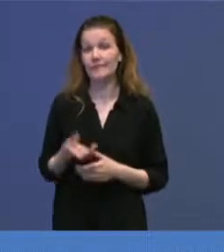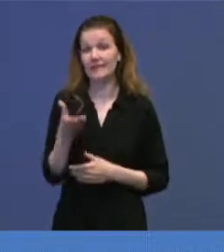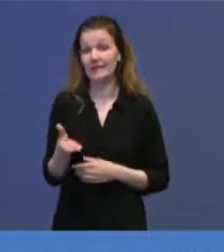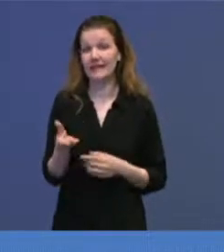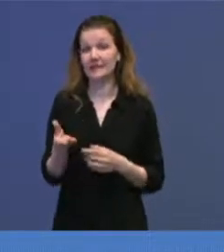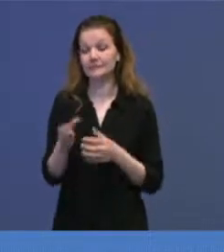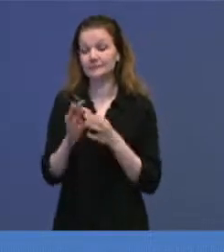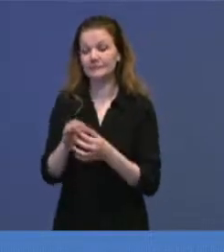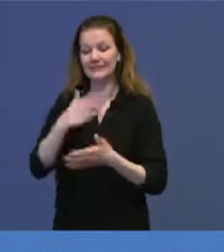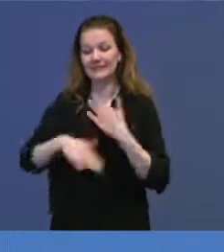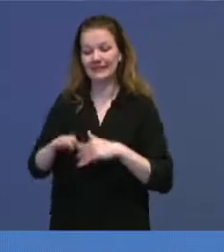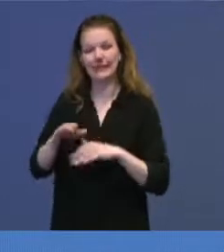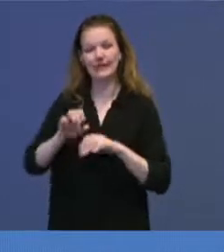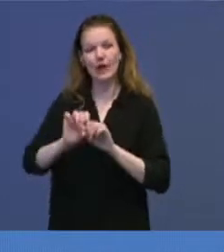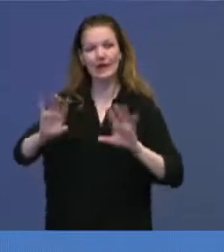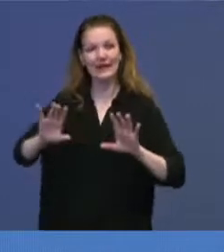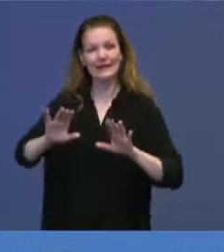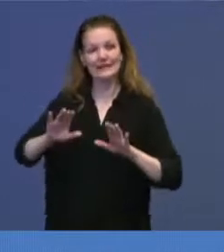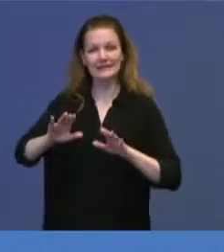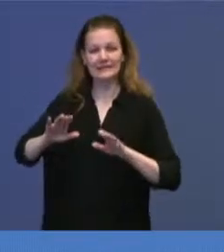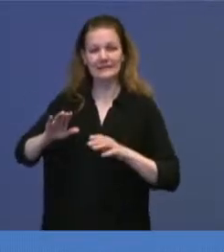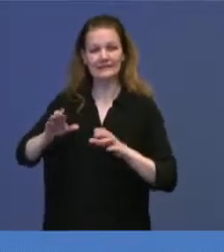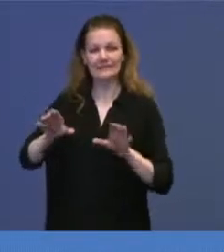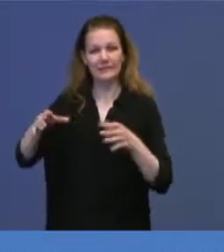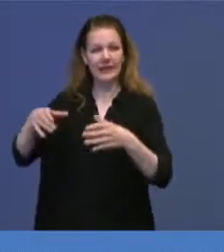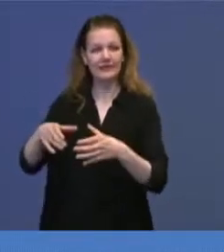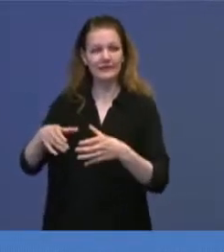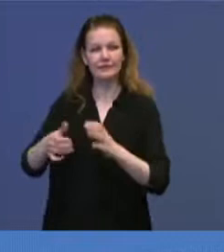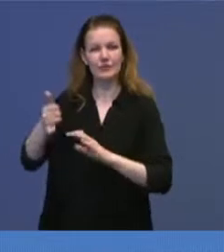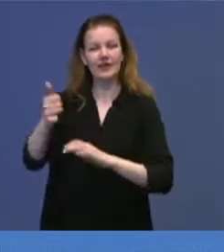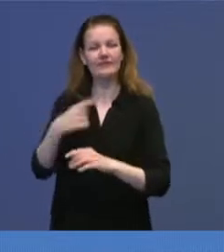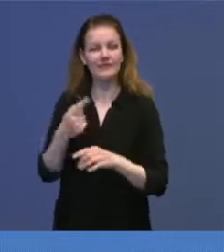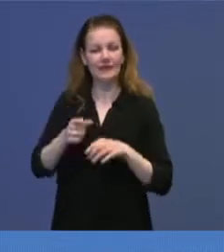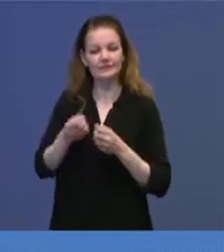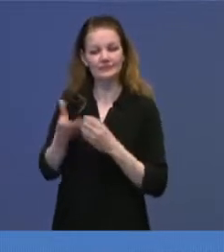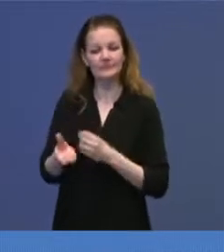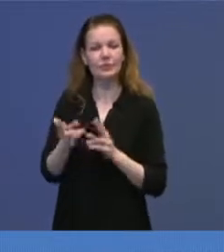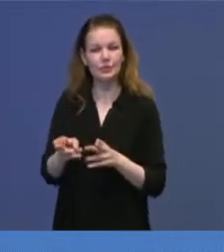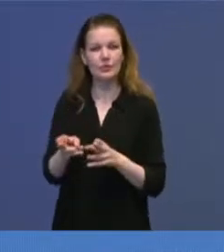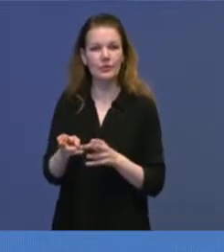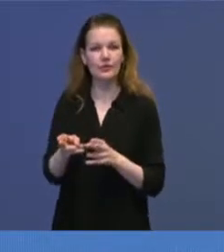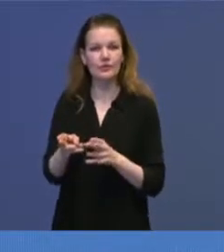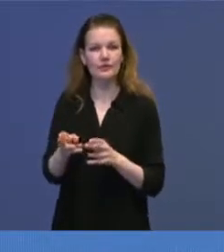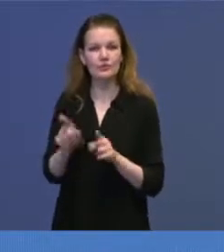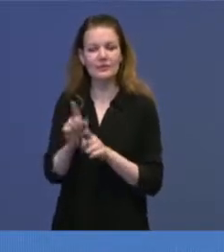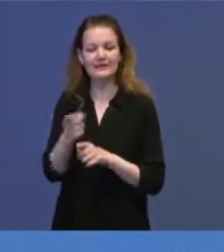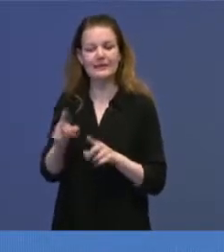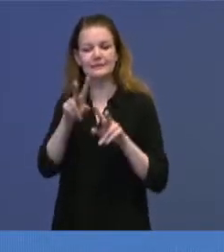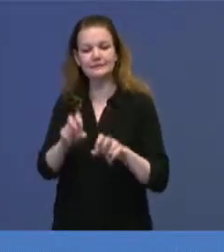sivil klareringsmyndighet med 5 millioner kroner for å redusere risikoen for innsidere I tjeneste for utenlandsk